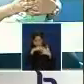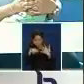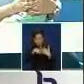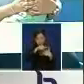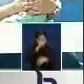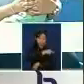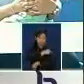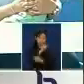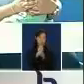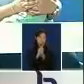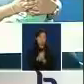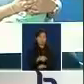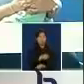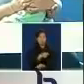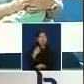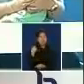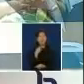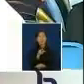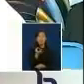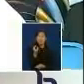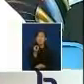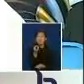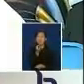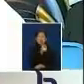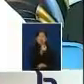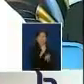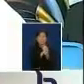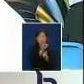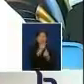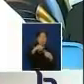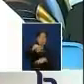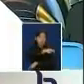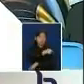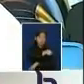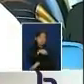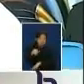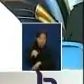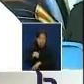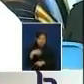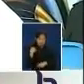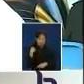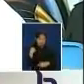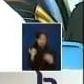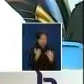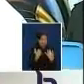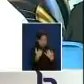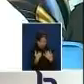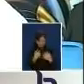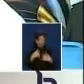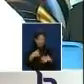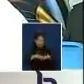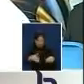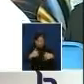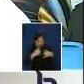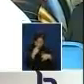พบเช่นนี้นี่น้อยมากค่ะไม่ถึง 1% นะคะโรงพยาบาลเด็กมีเคสเหล่านี้มาก็ยังไม่มีใครเสียชีวิตนะคะเพราะฉะนั้นโรคนี้ไม่รุนแรงต้